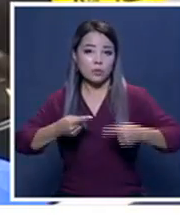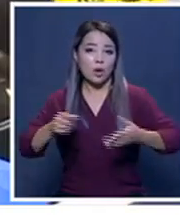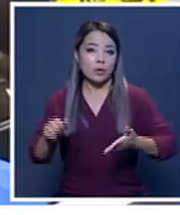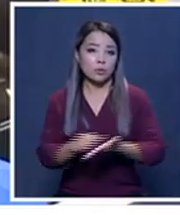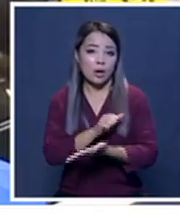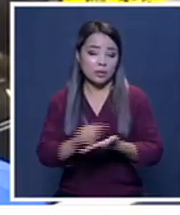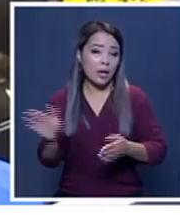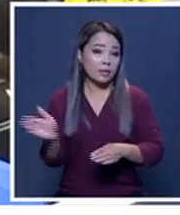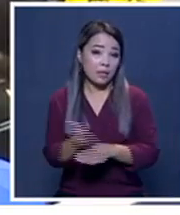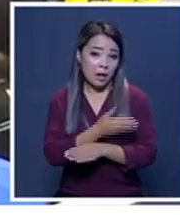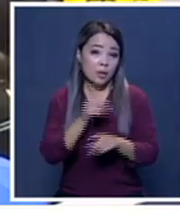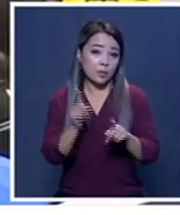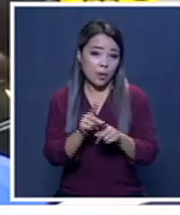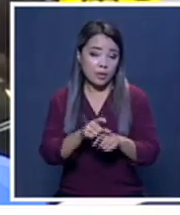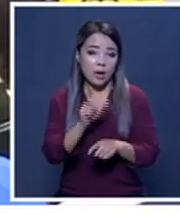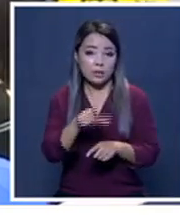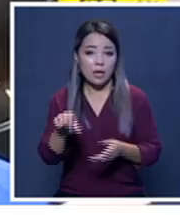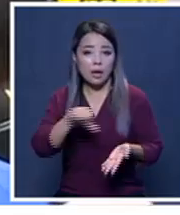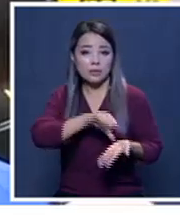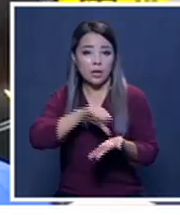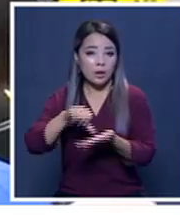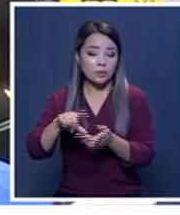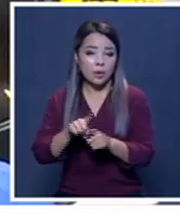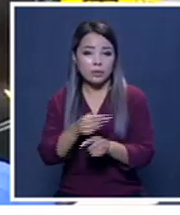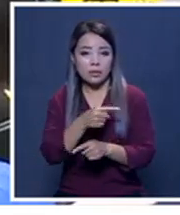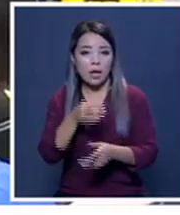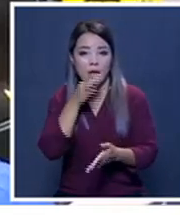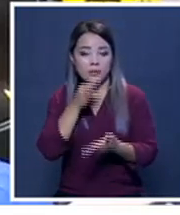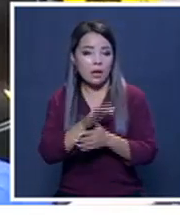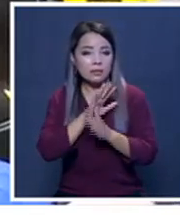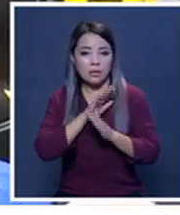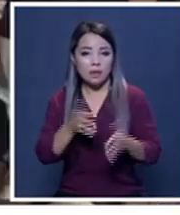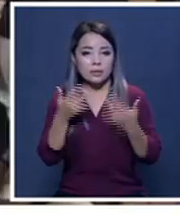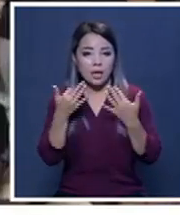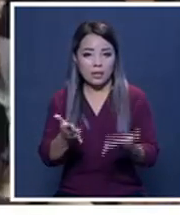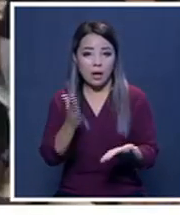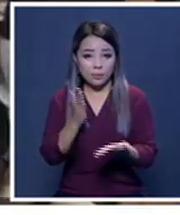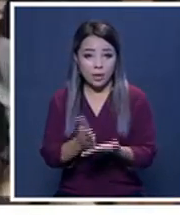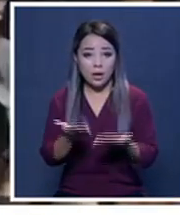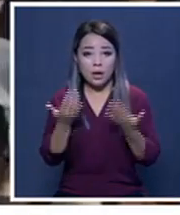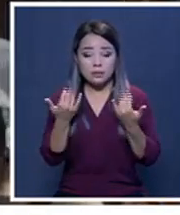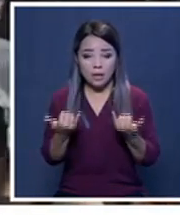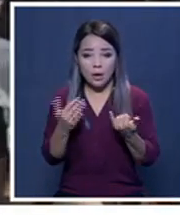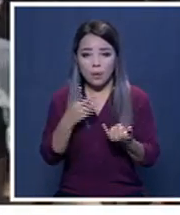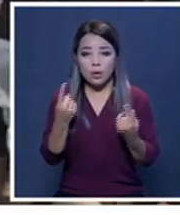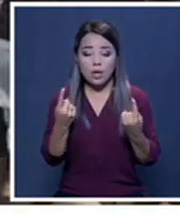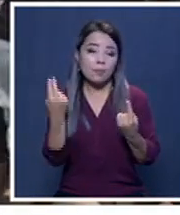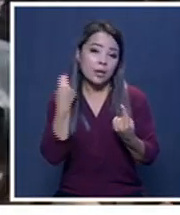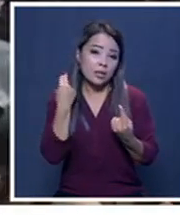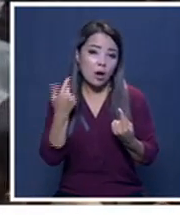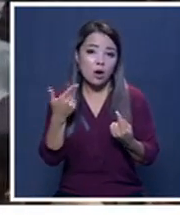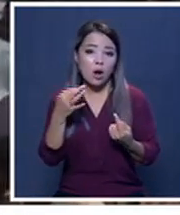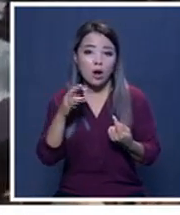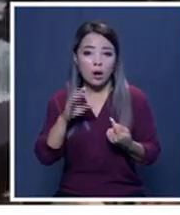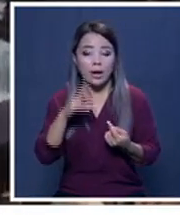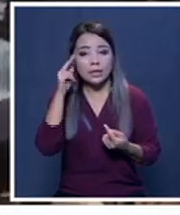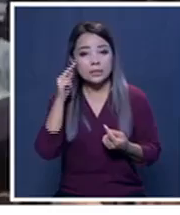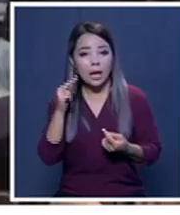алынып тасталса да, оппозиция оны мүлде кері шақырып алуды талап етіп жатыр. Айта кетсек, Ұлыбритания Гонконгты